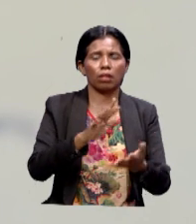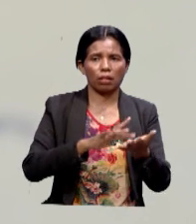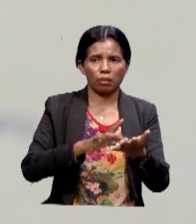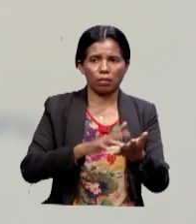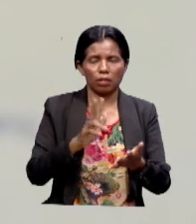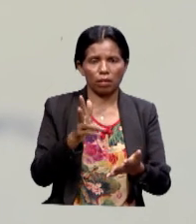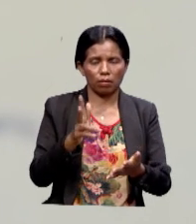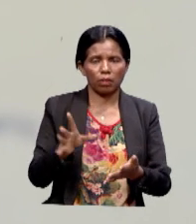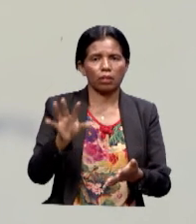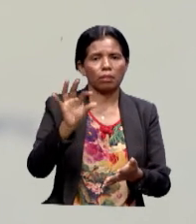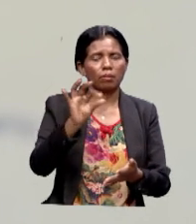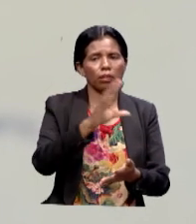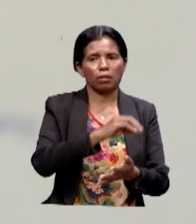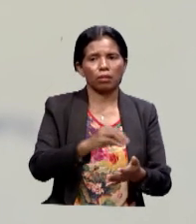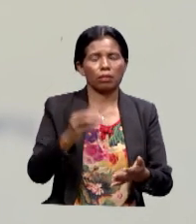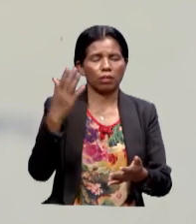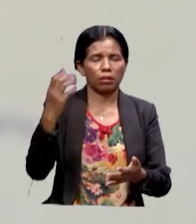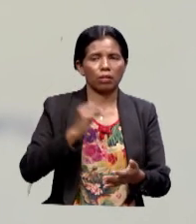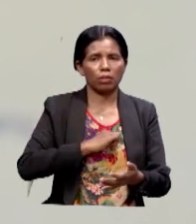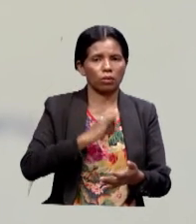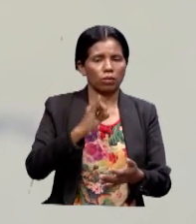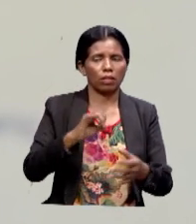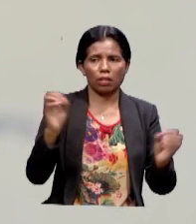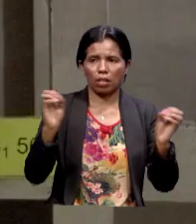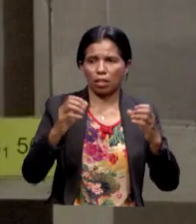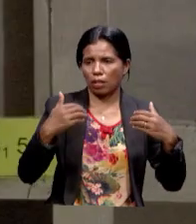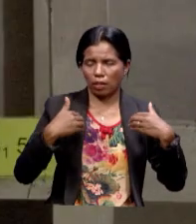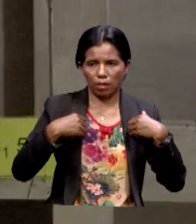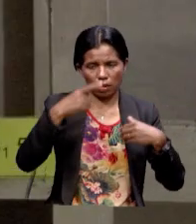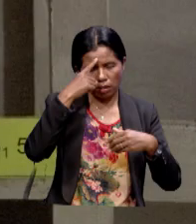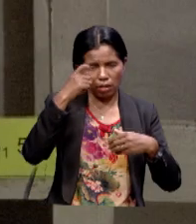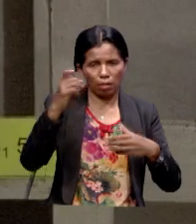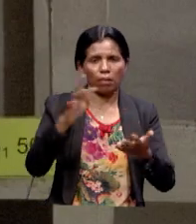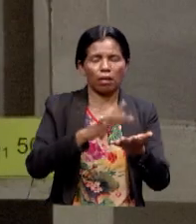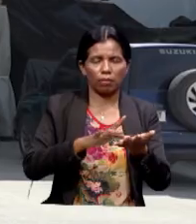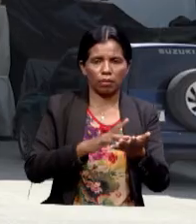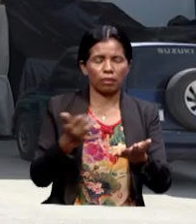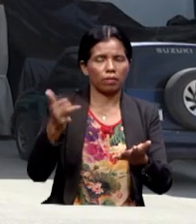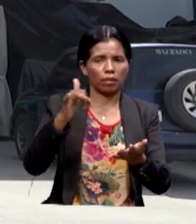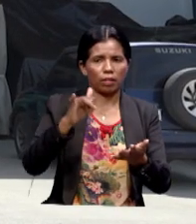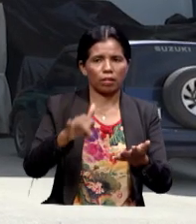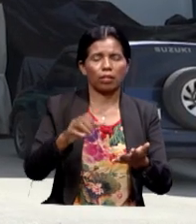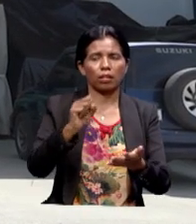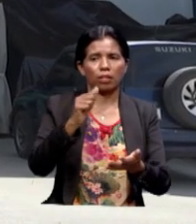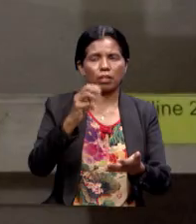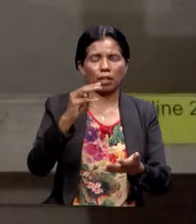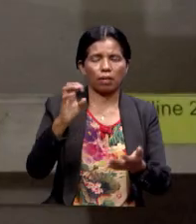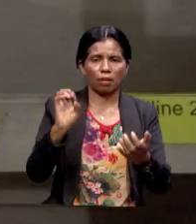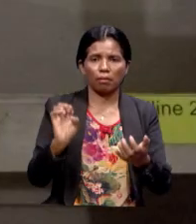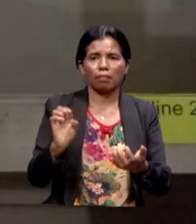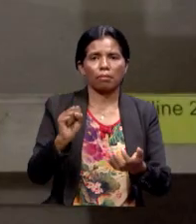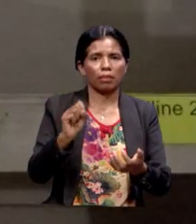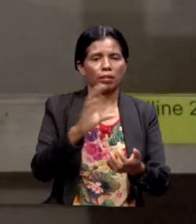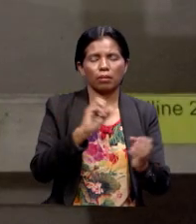Nulu Resencia e Armazém Farmácia Suai La Iha Ona, Tambastok Aimoruk Hirakne e Armazém Sames Nacional Mos La Iha.